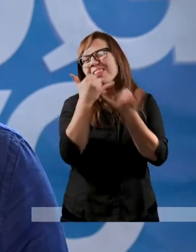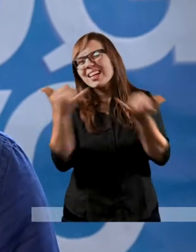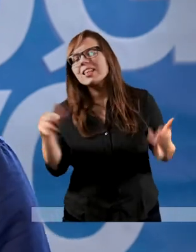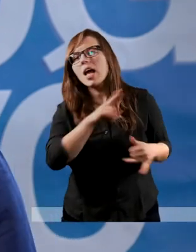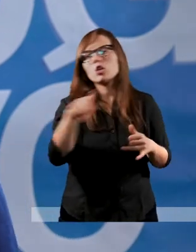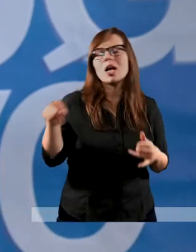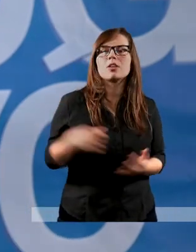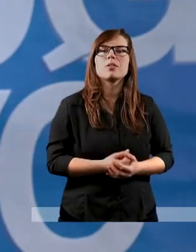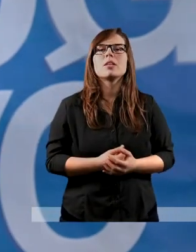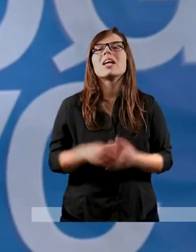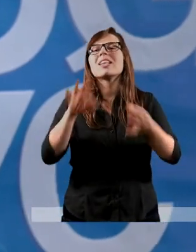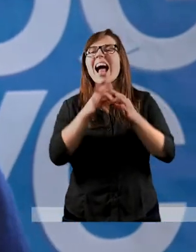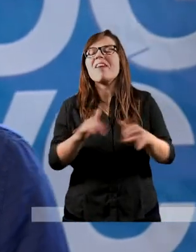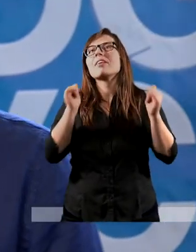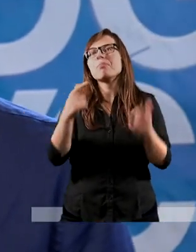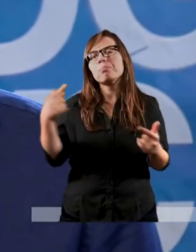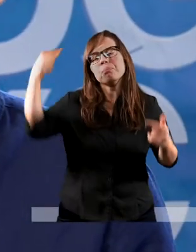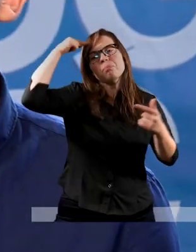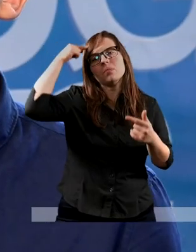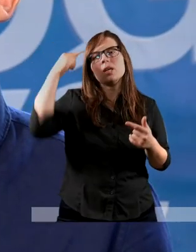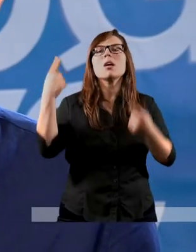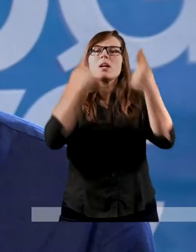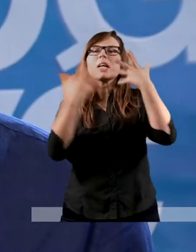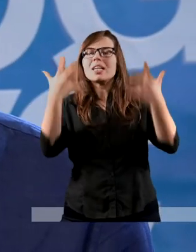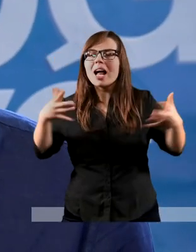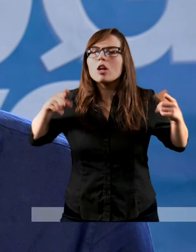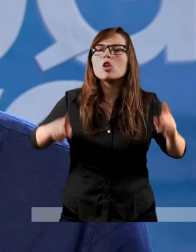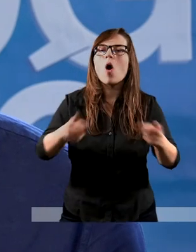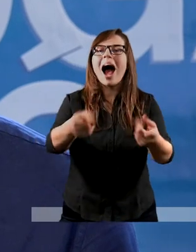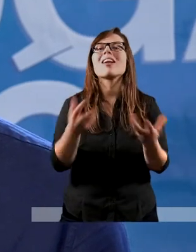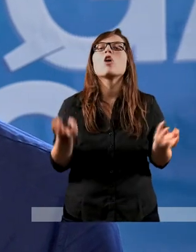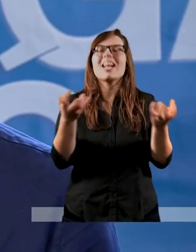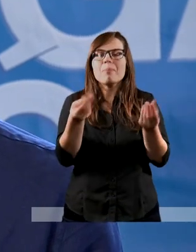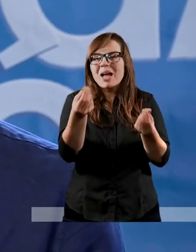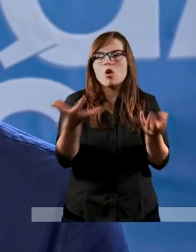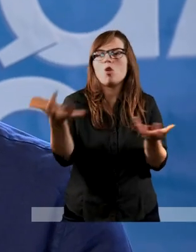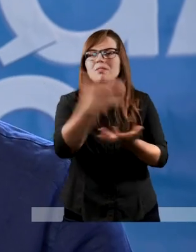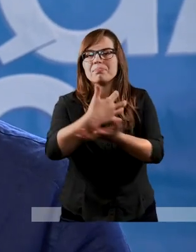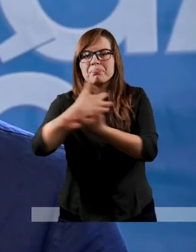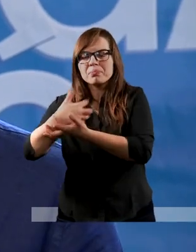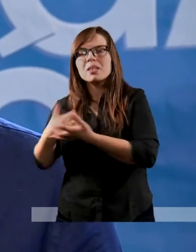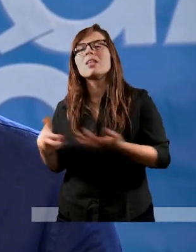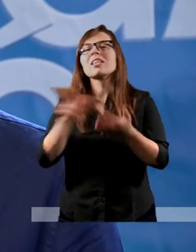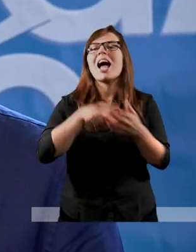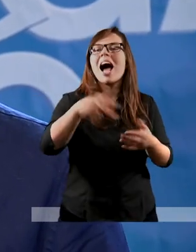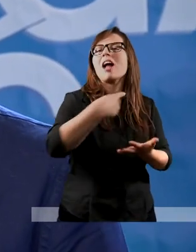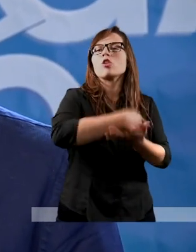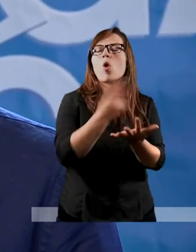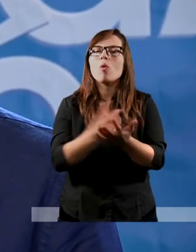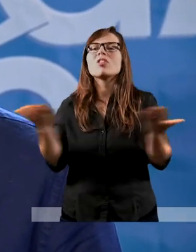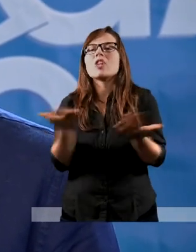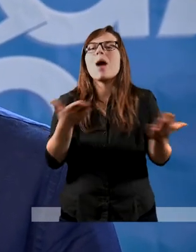tego typu rzeczy. I nawet wpadliśmy na pomysł, żeby chcemy zorganizować zbiórkę pieniędzy na taką stołówkę,